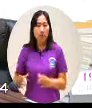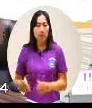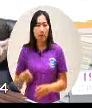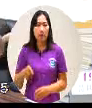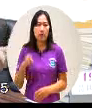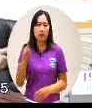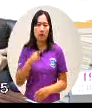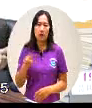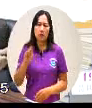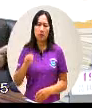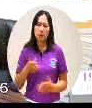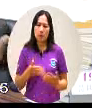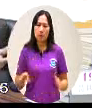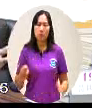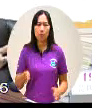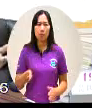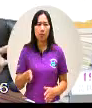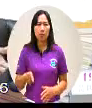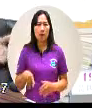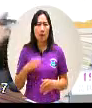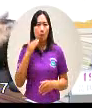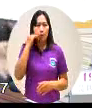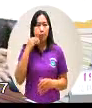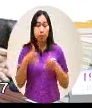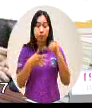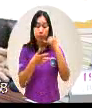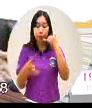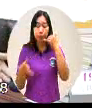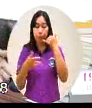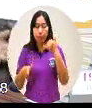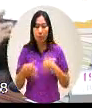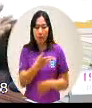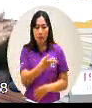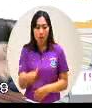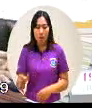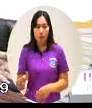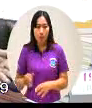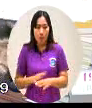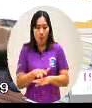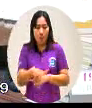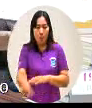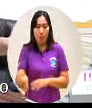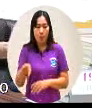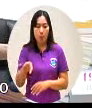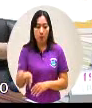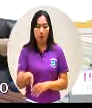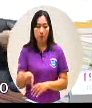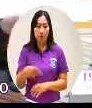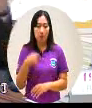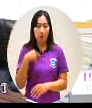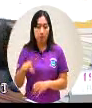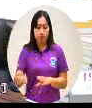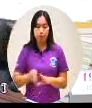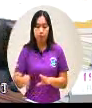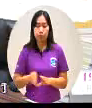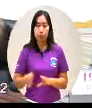灌，咱有莫大有抽水的莫大，咱也抽好吹。这个若造开，不但袂当积水，佫会当伫顶面来做步道。休闲